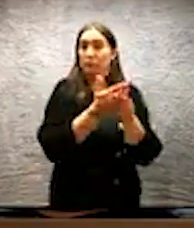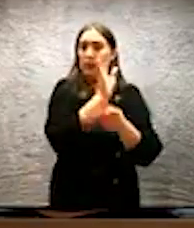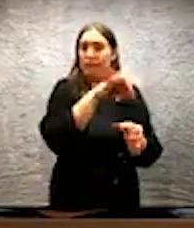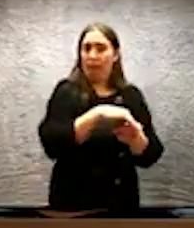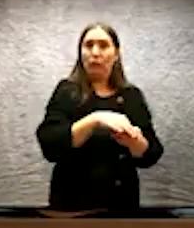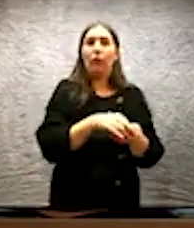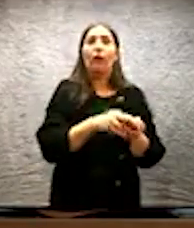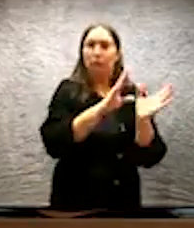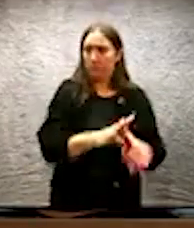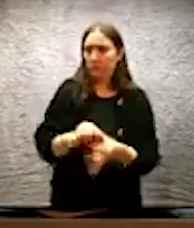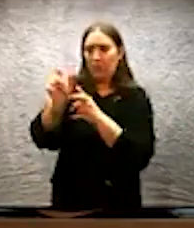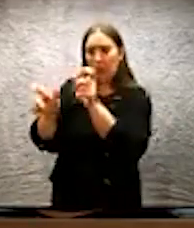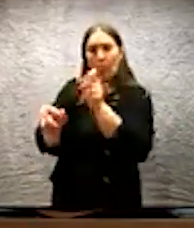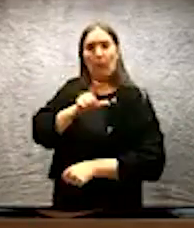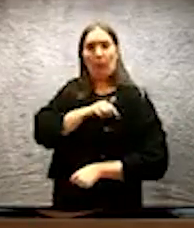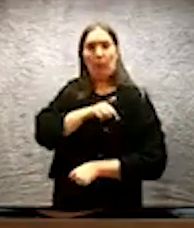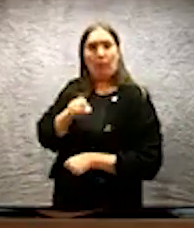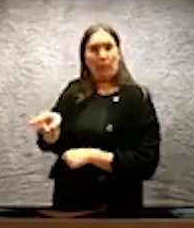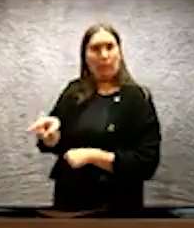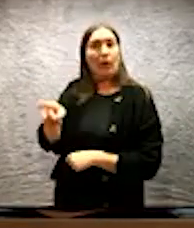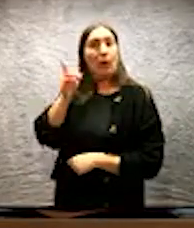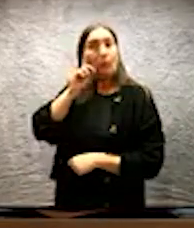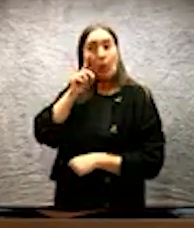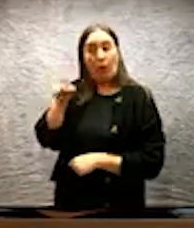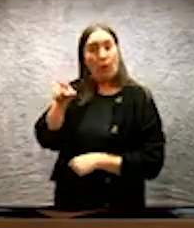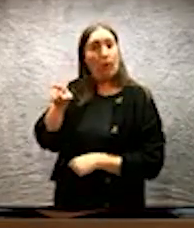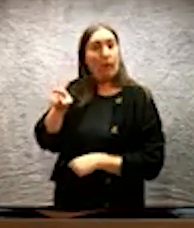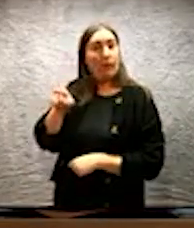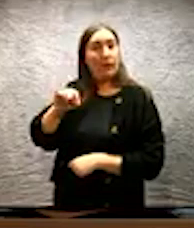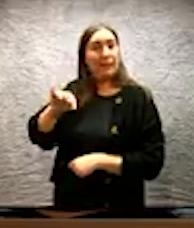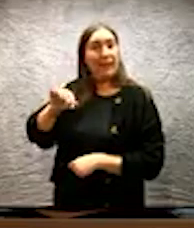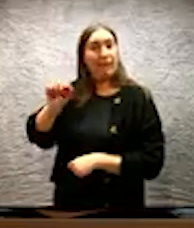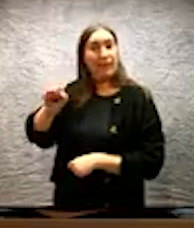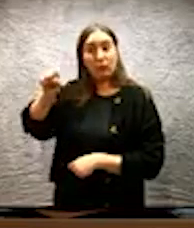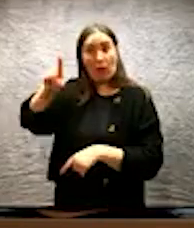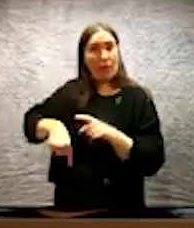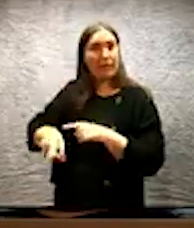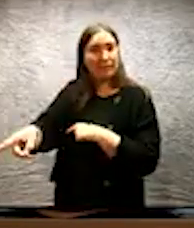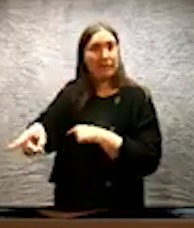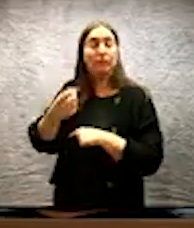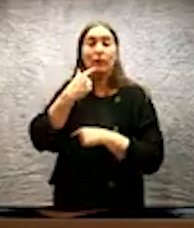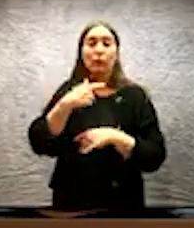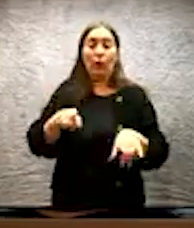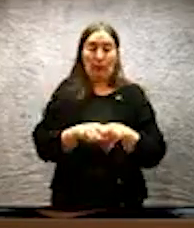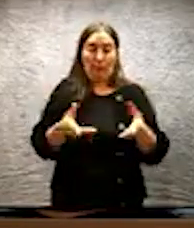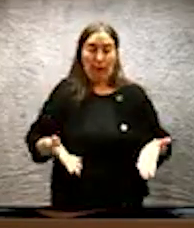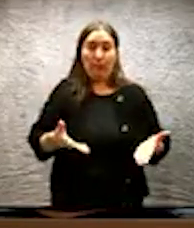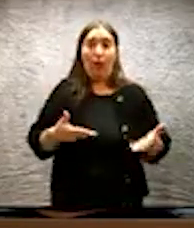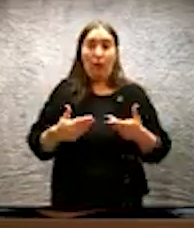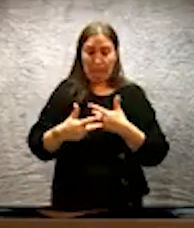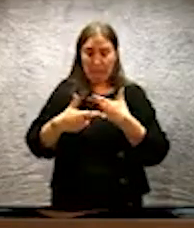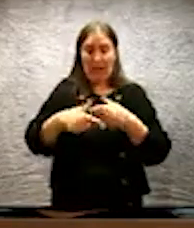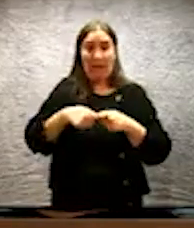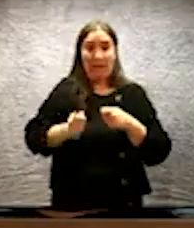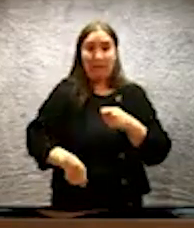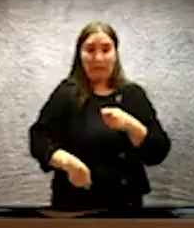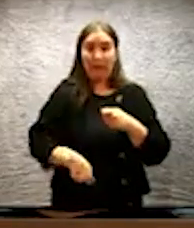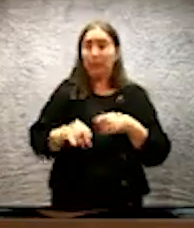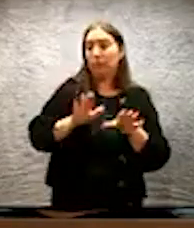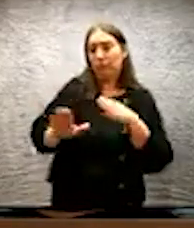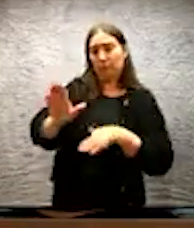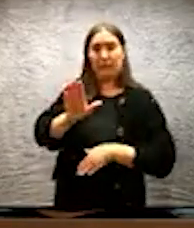policiers municipaux qui, eux, n'ont pas le droit à la IFSE. Donc une part fixe, comme aujourd'hui, fixée spéciale agent de